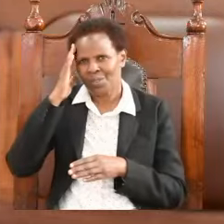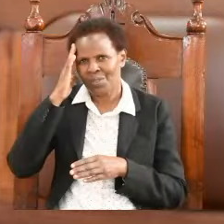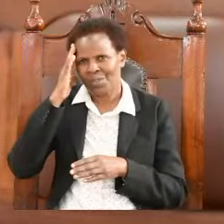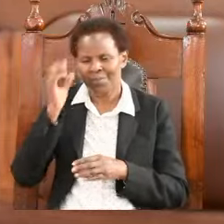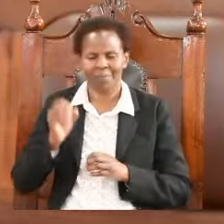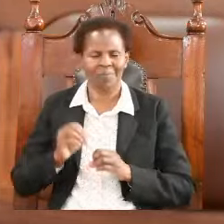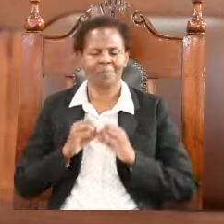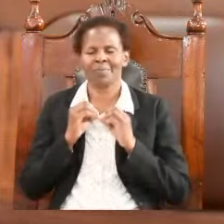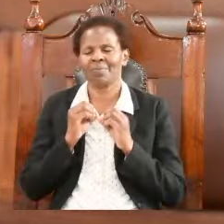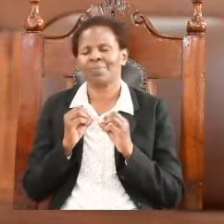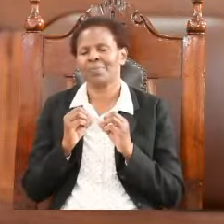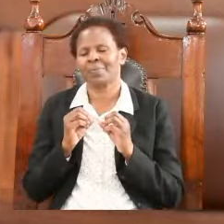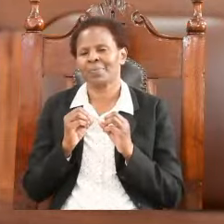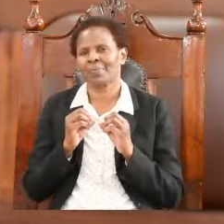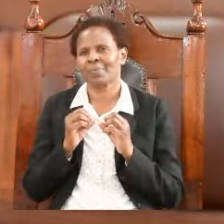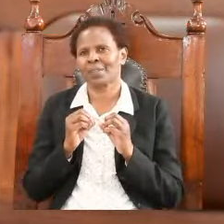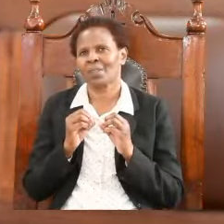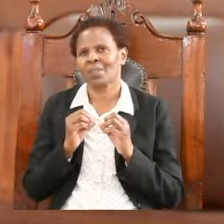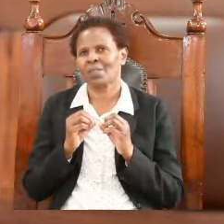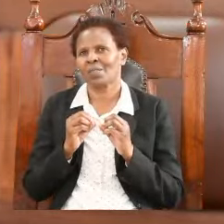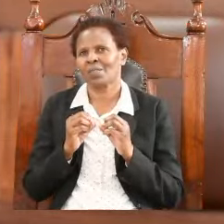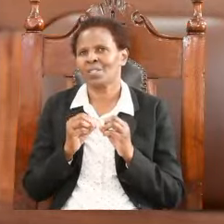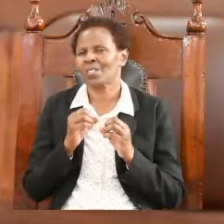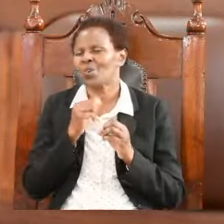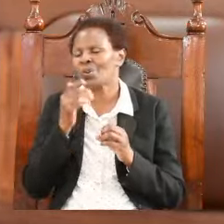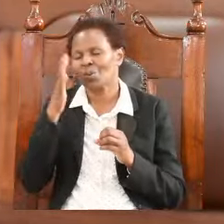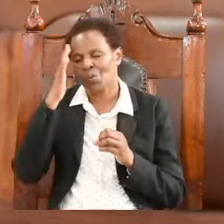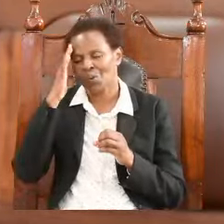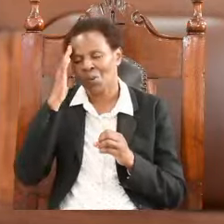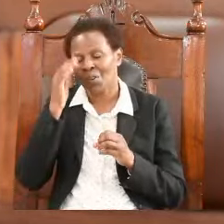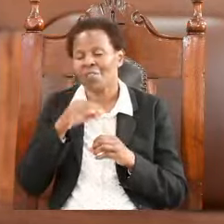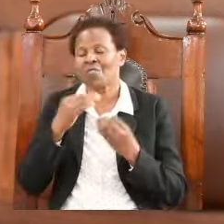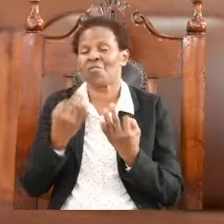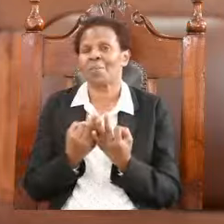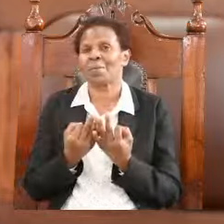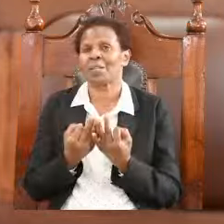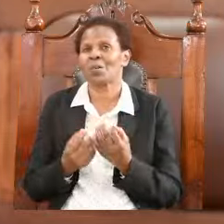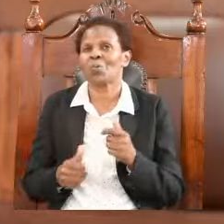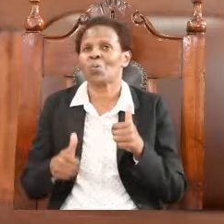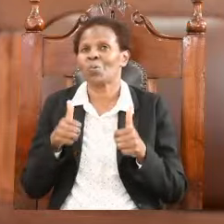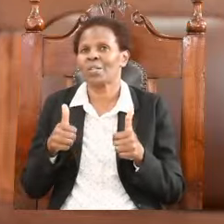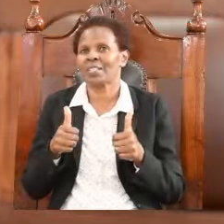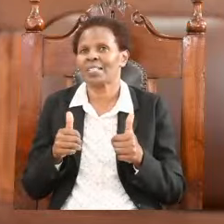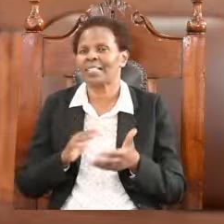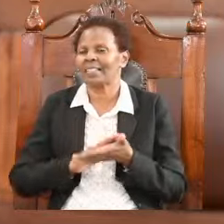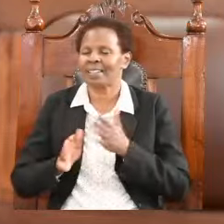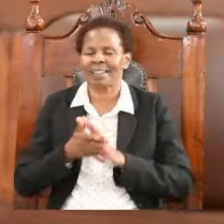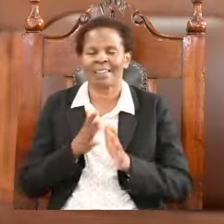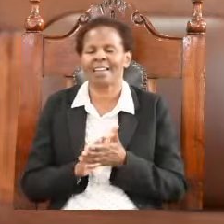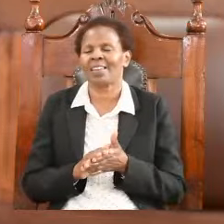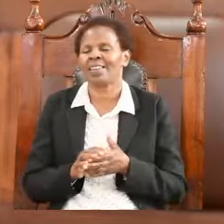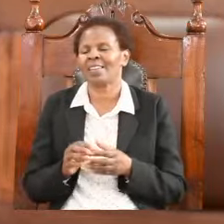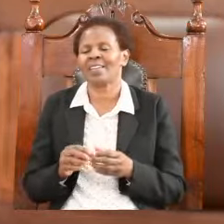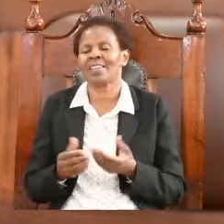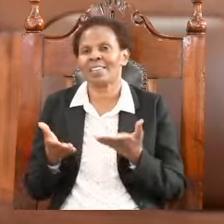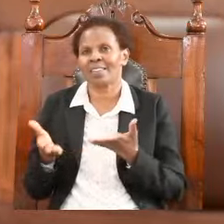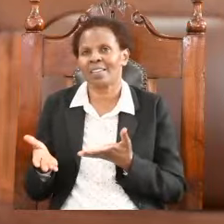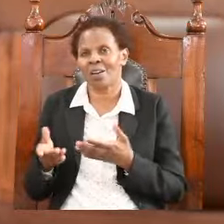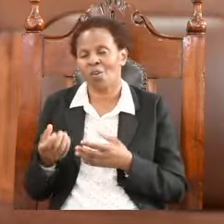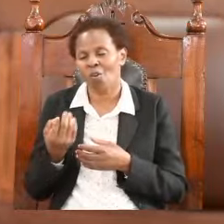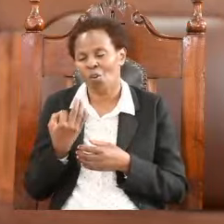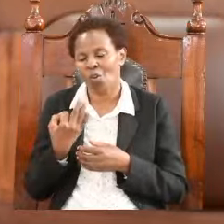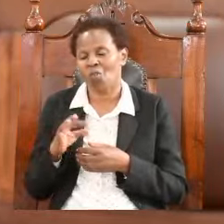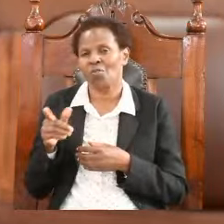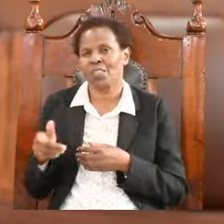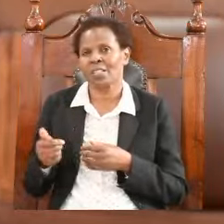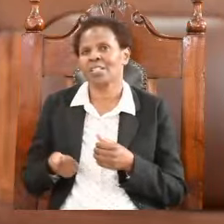tutiragweterwo ritwa riake tutireturerwo uhoro wa famiri iria aumite ona gutire maundu make maingi turerwo no